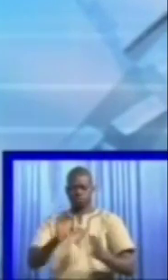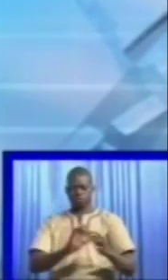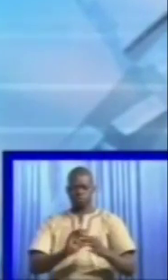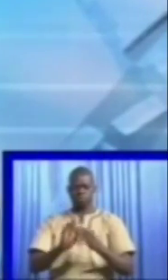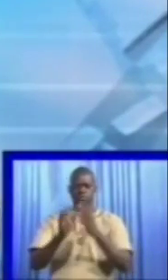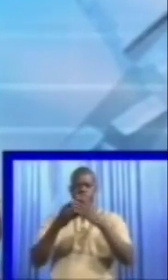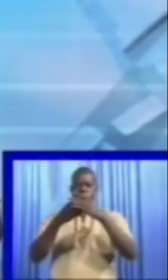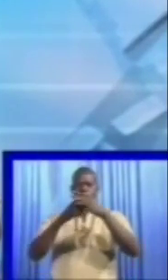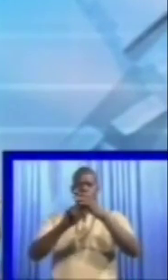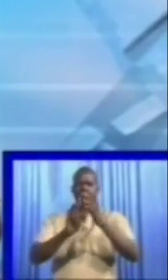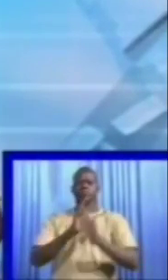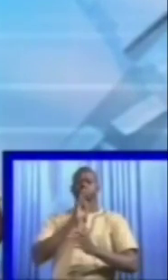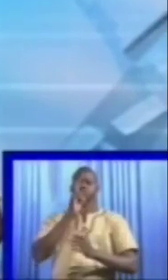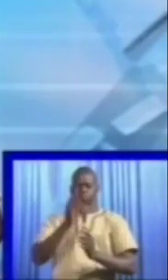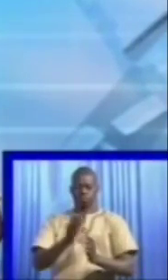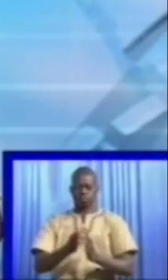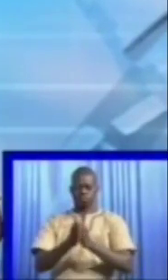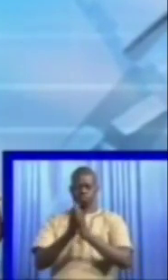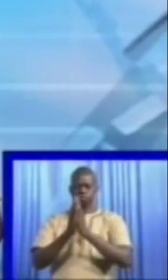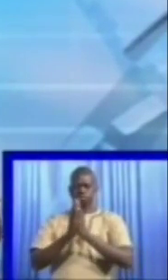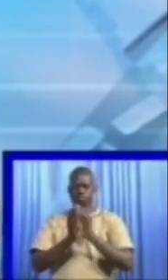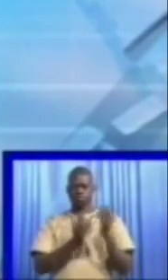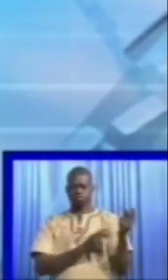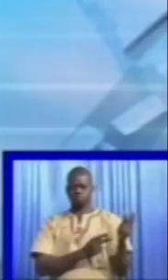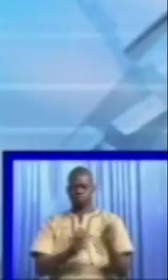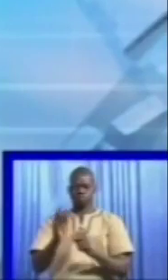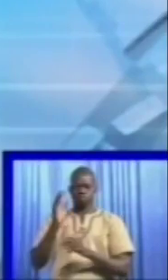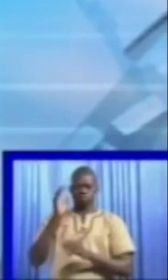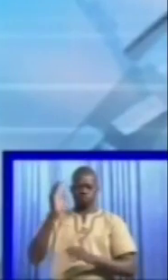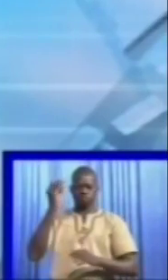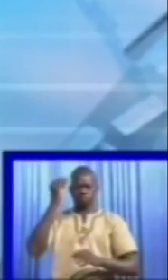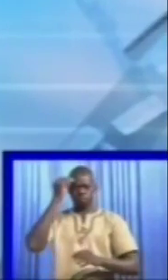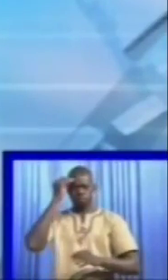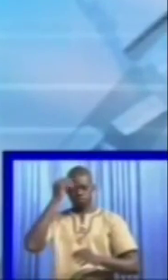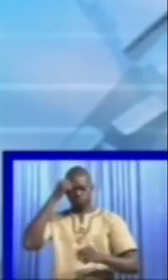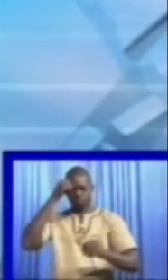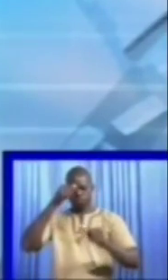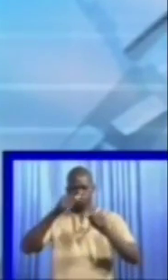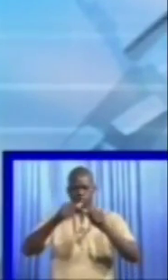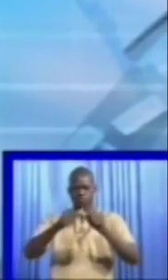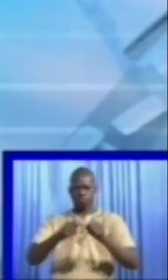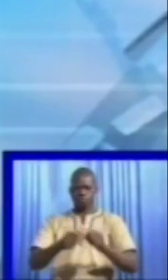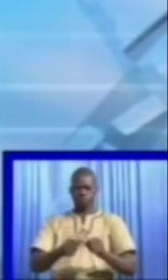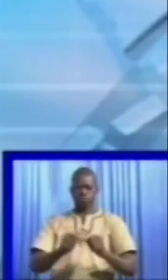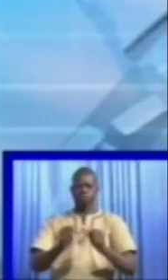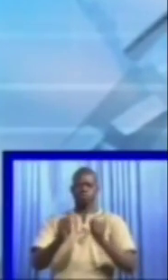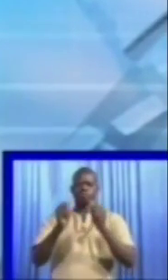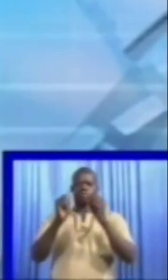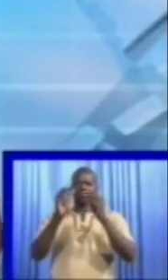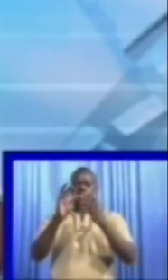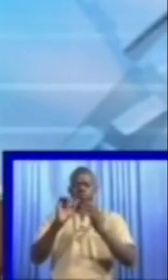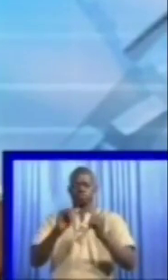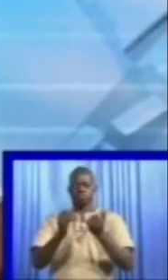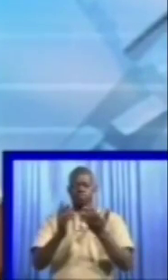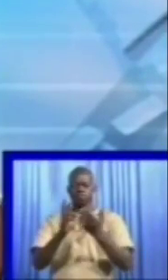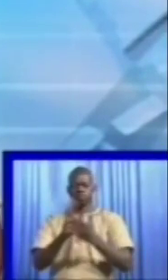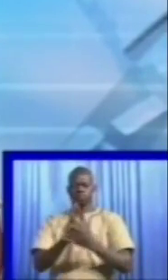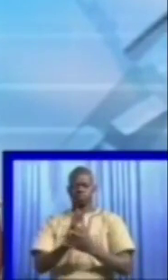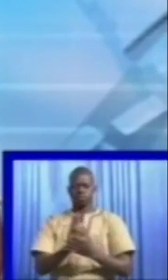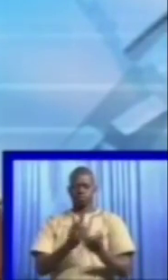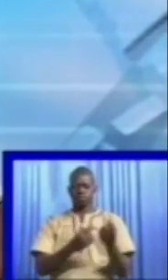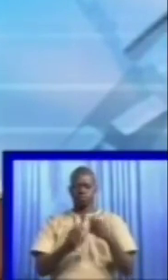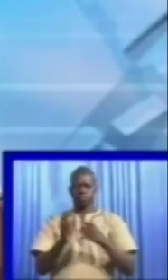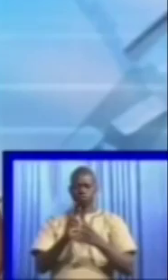lancé de véritables plaidoyers au cours de la cérémonie officielle de commémoration. Jonas Wemba et Claudine Bikaba reviennent